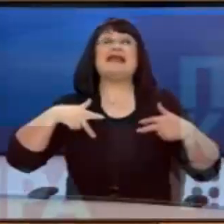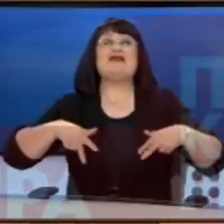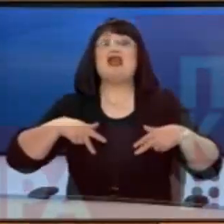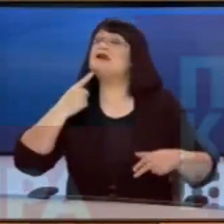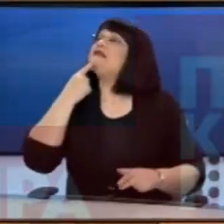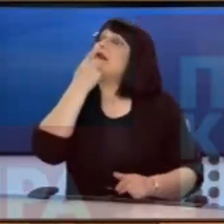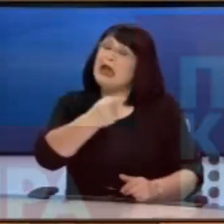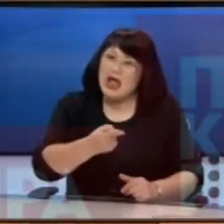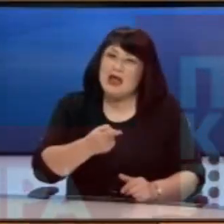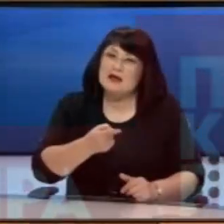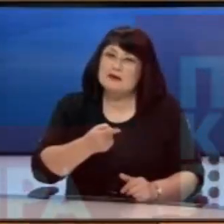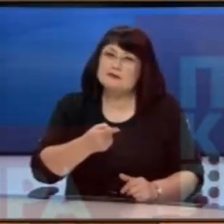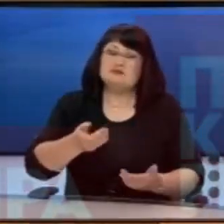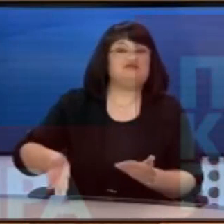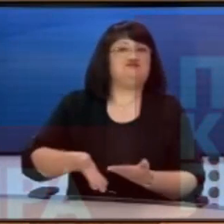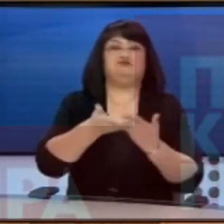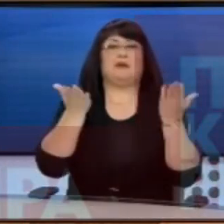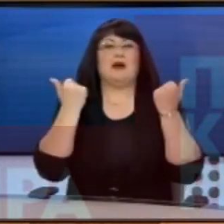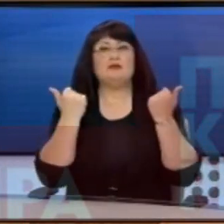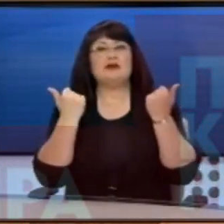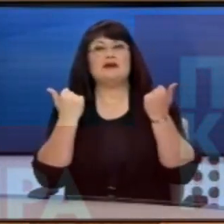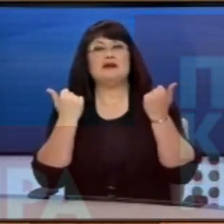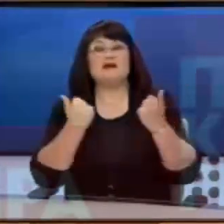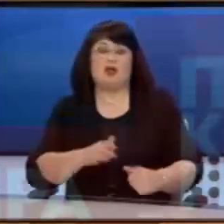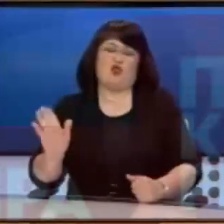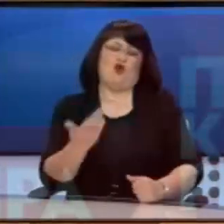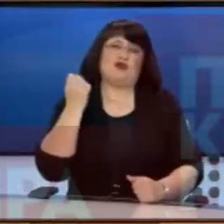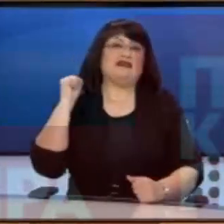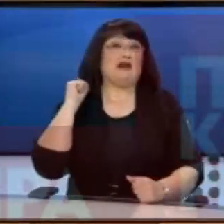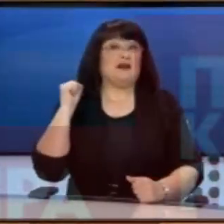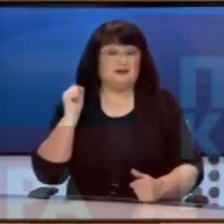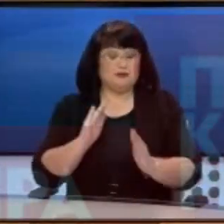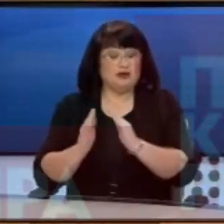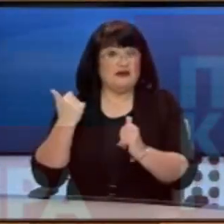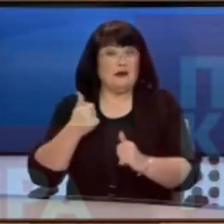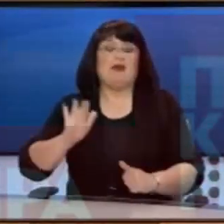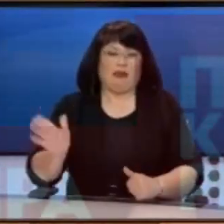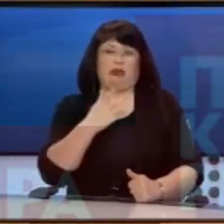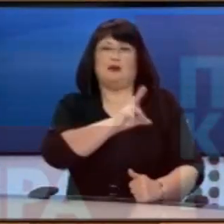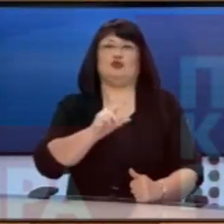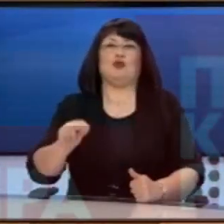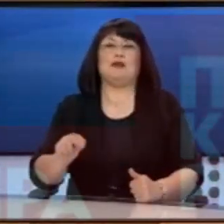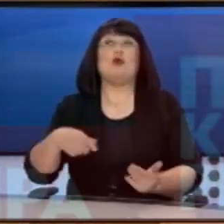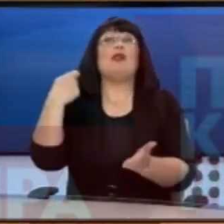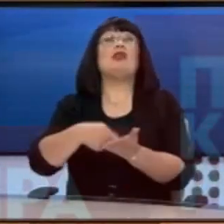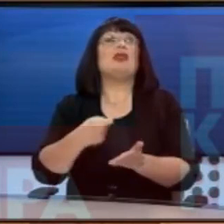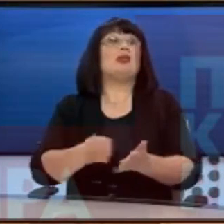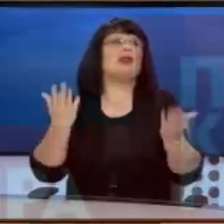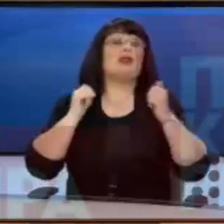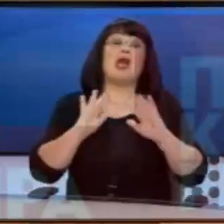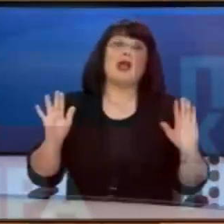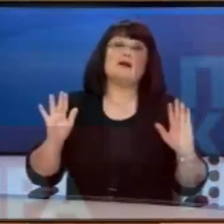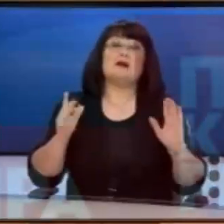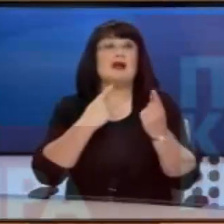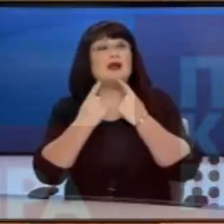εργαζόμενο: δεν θα σε στηρίξει ο συνδικαλιστής γιατί θα τον απολύσω και αυτόν, δεν έχει προστασία. Δεν θα πληρωθείς,